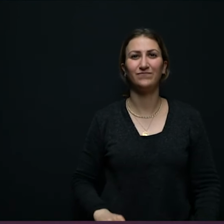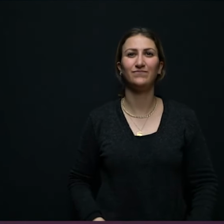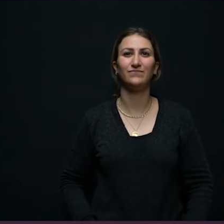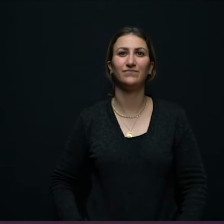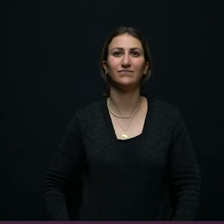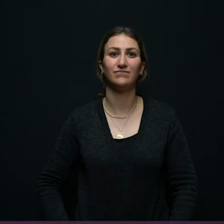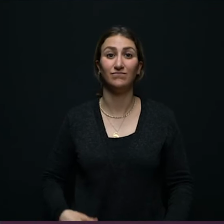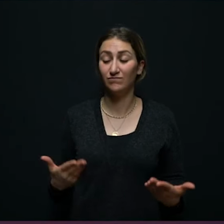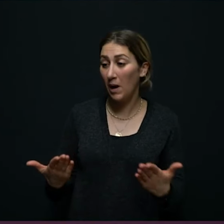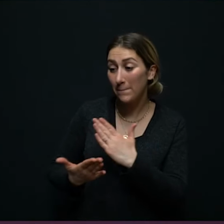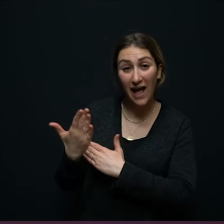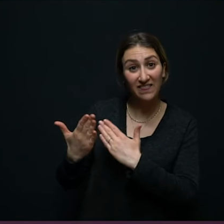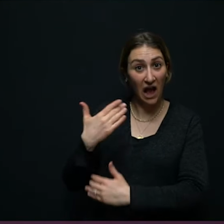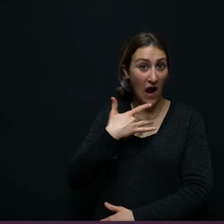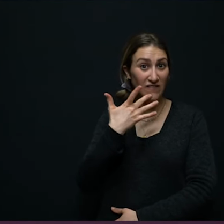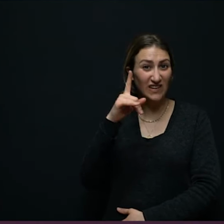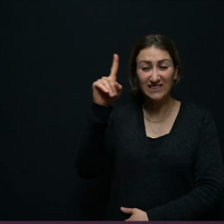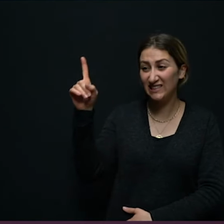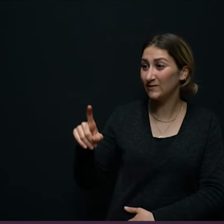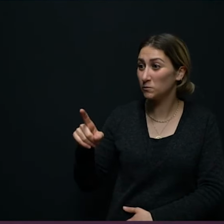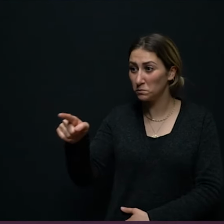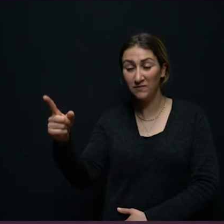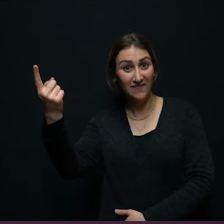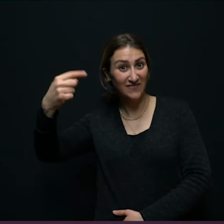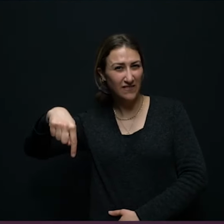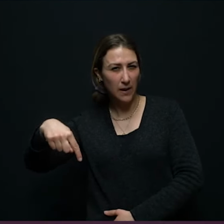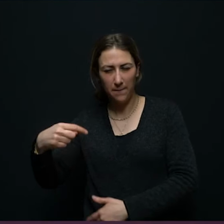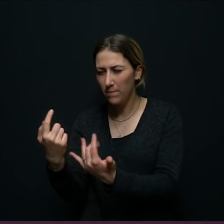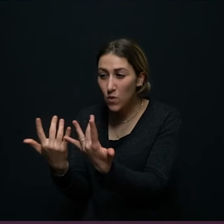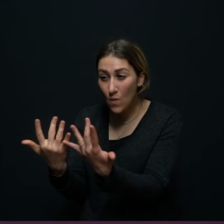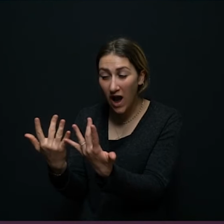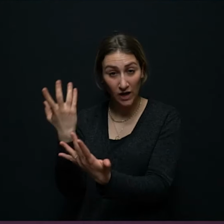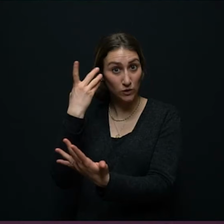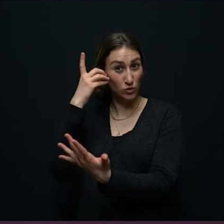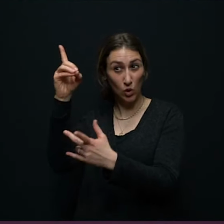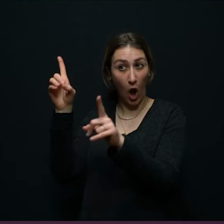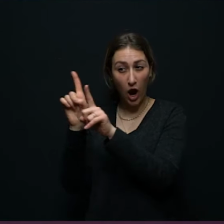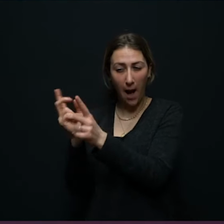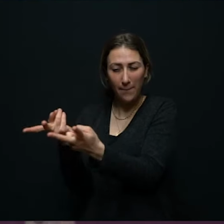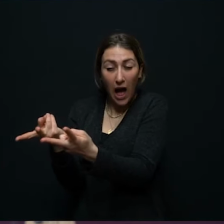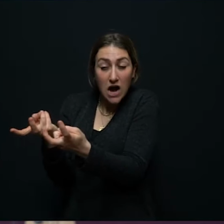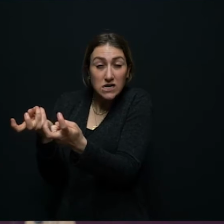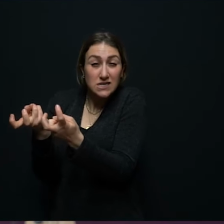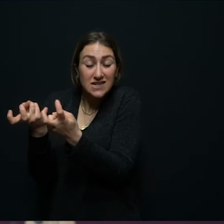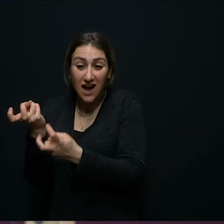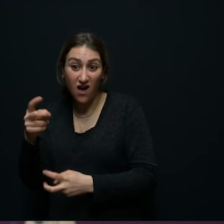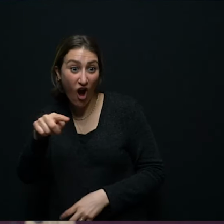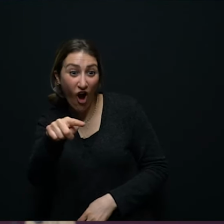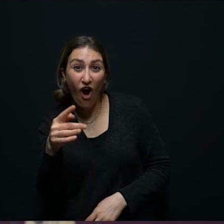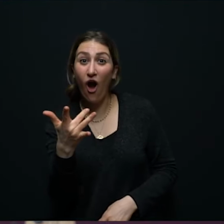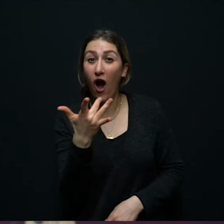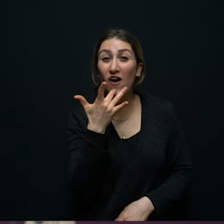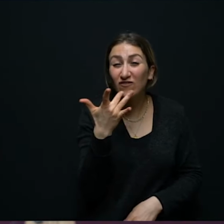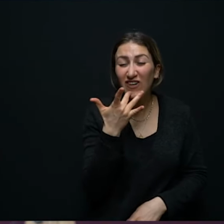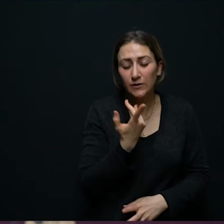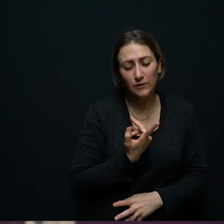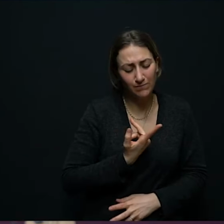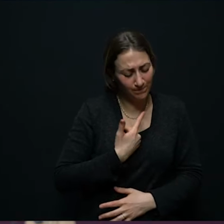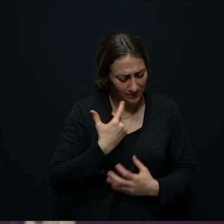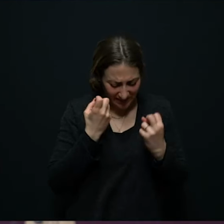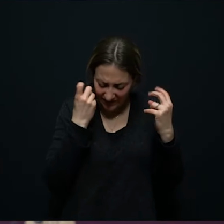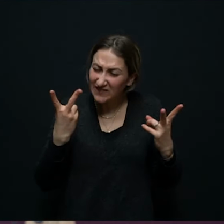que dieu tu attires est ce que tu aimes dieu est ce que tu as envie de plus de dieu dans ta vie